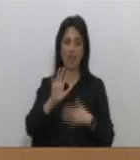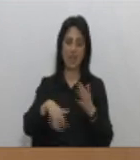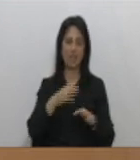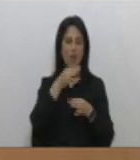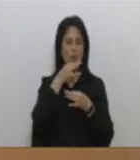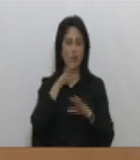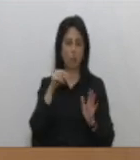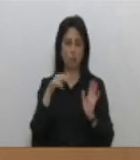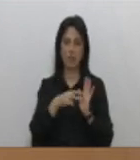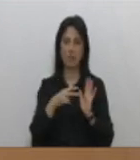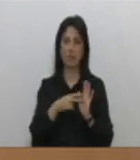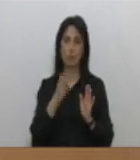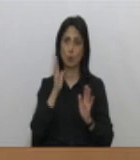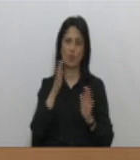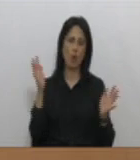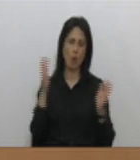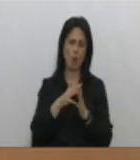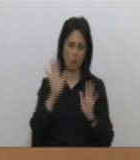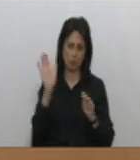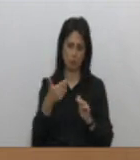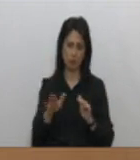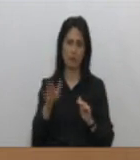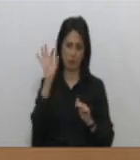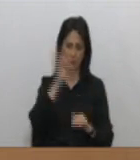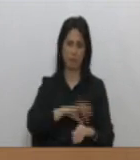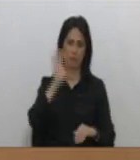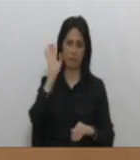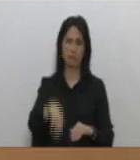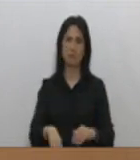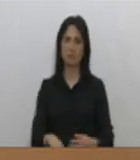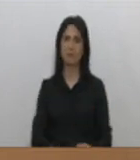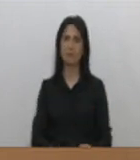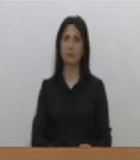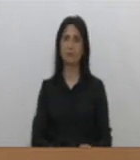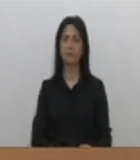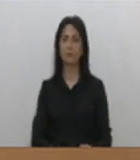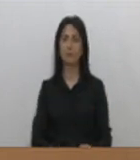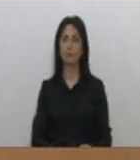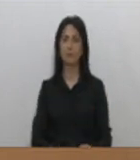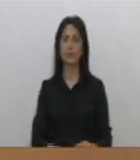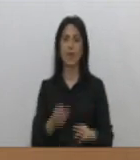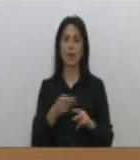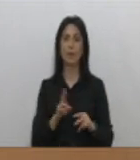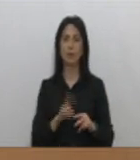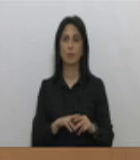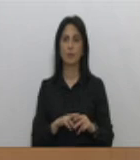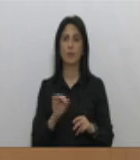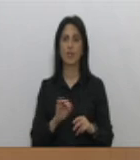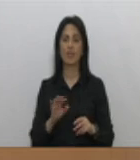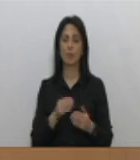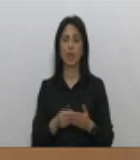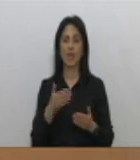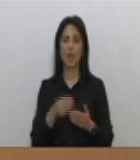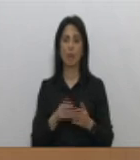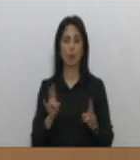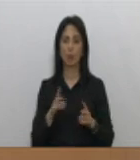ნებისმიერ ფასად. Თუ ეს იქნება ომი, ეგეც გაწყობთ და ეგეც მისაღებია თქვენთვის. Ამიტომ ევროპულ ღირებულებს